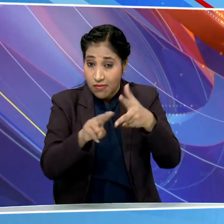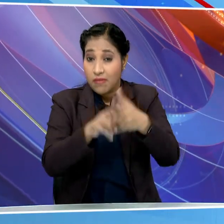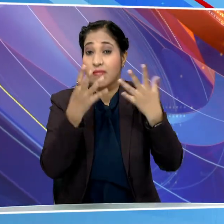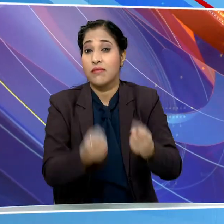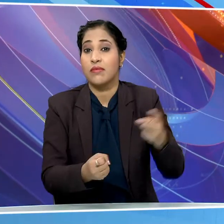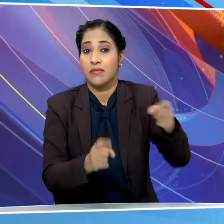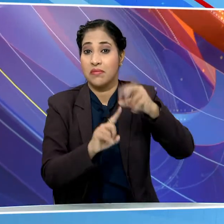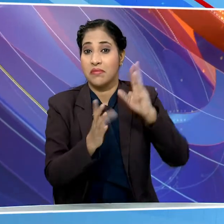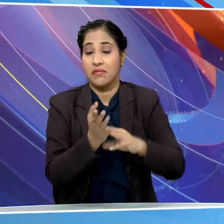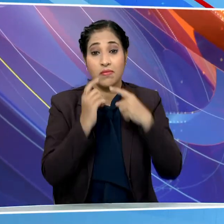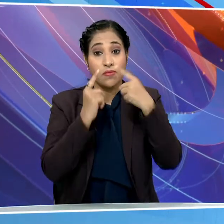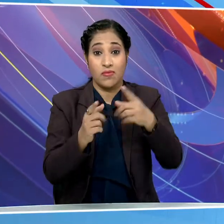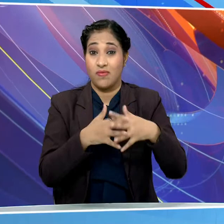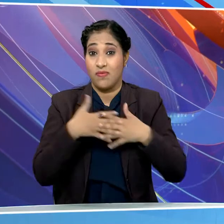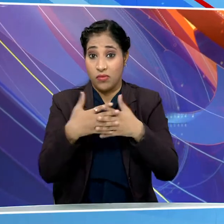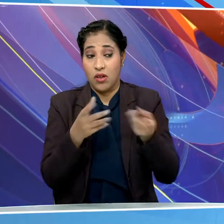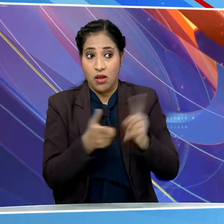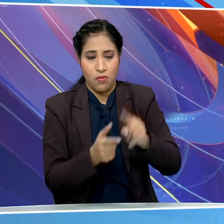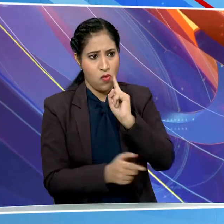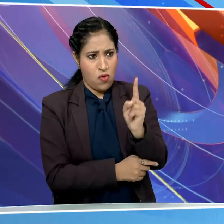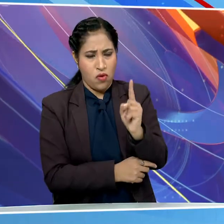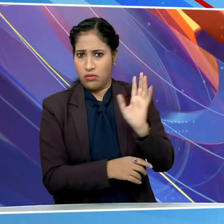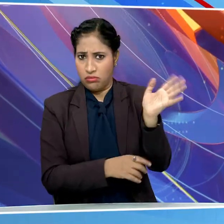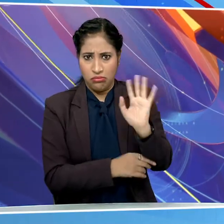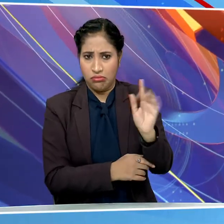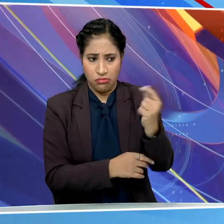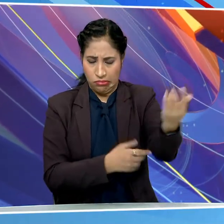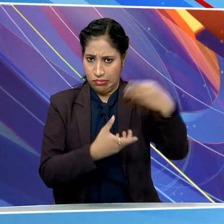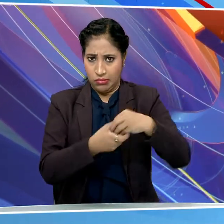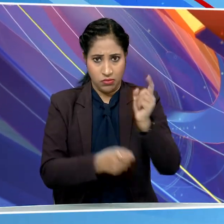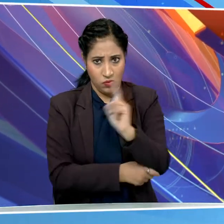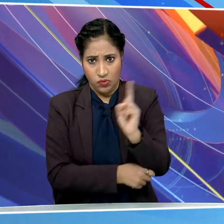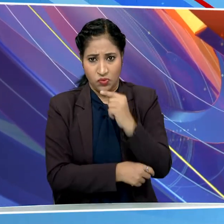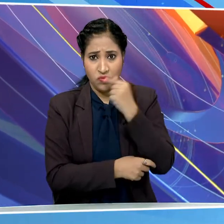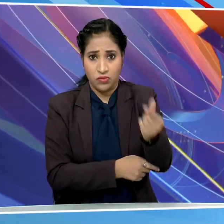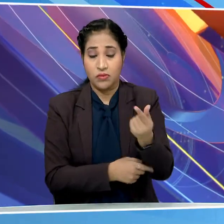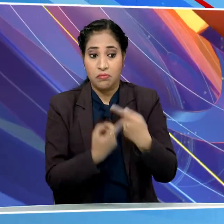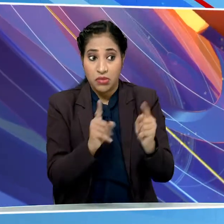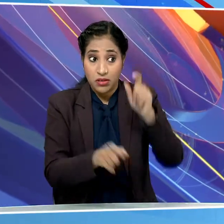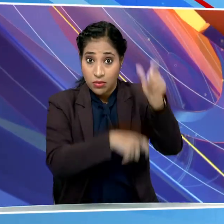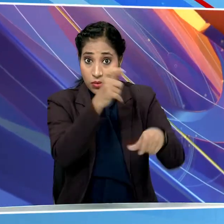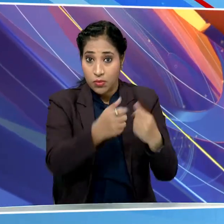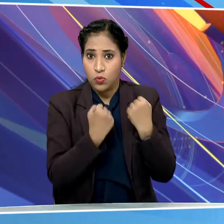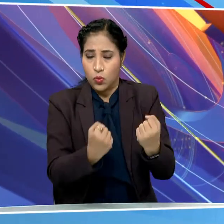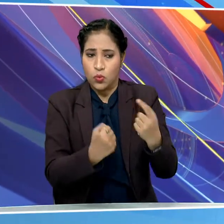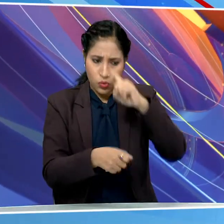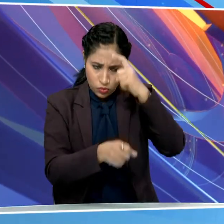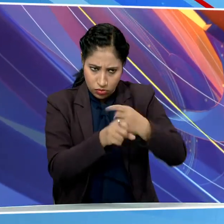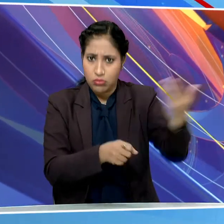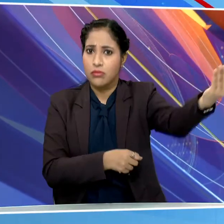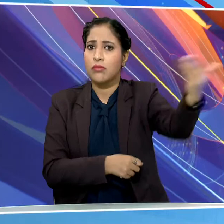कि विदेशी निवेशकों को धमकाया जाता था, उसके बावजूद निवेशक गुजरात आए।